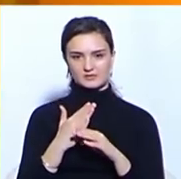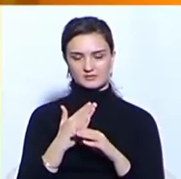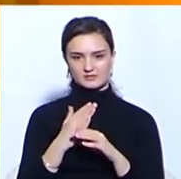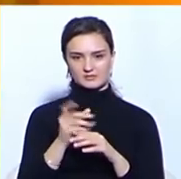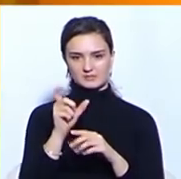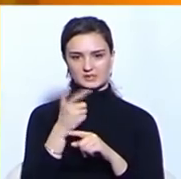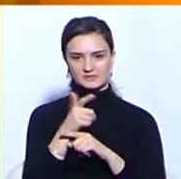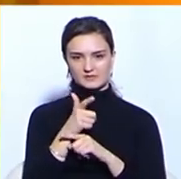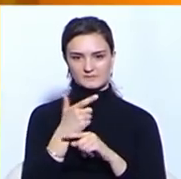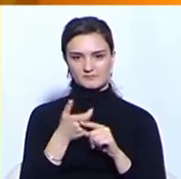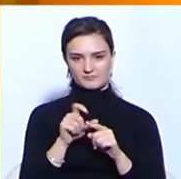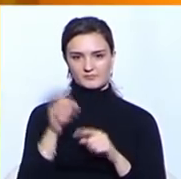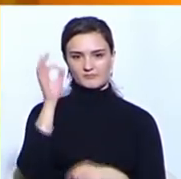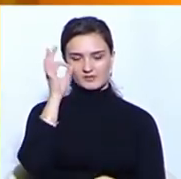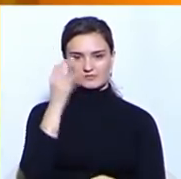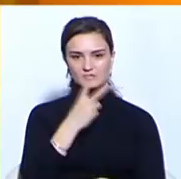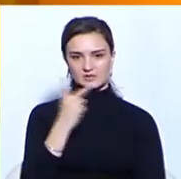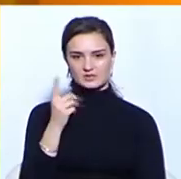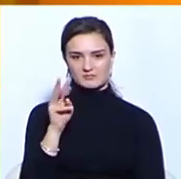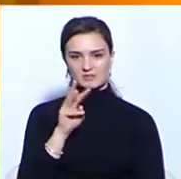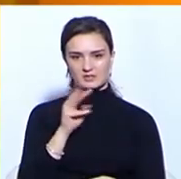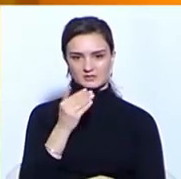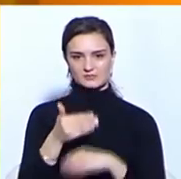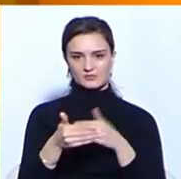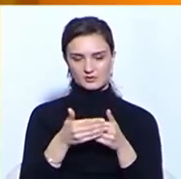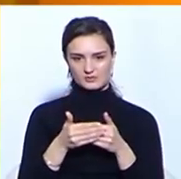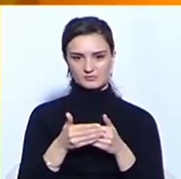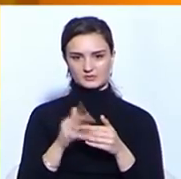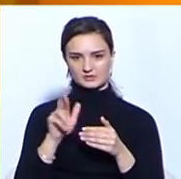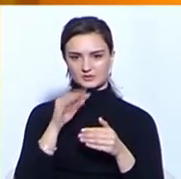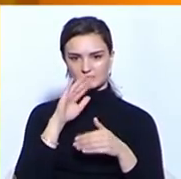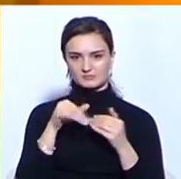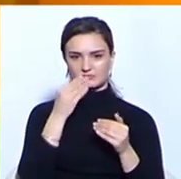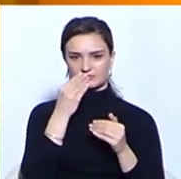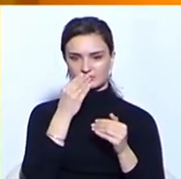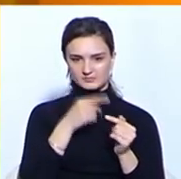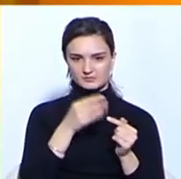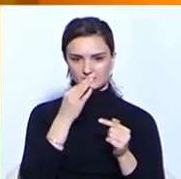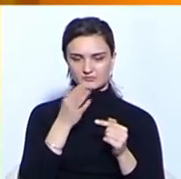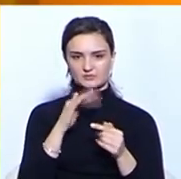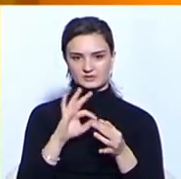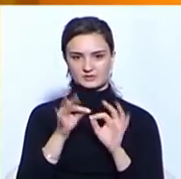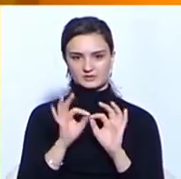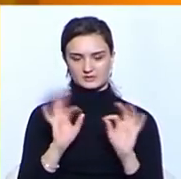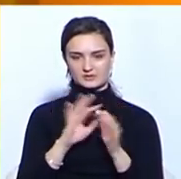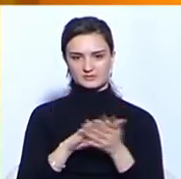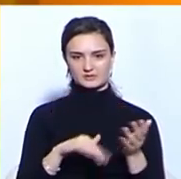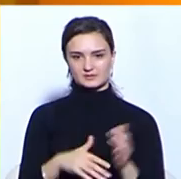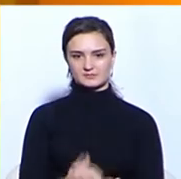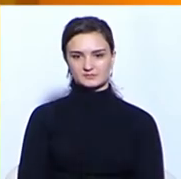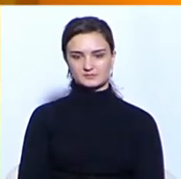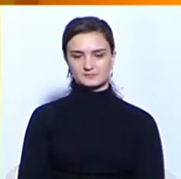პატარა რგოლი რომელიც გვახსენებს 21 მარტის მოახლოებას და შემდეგ კვების ბლოკი და ჩვენ ძირითადი თემით